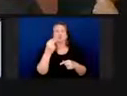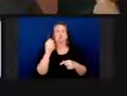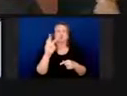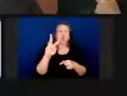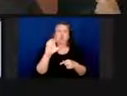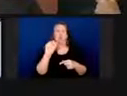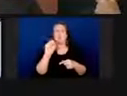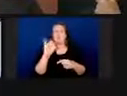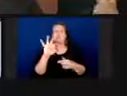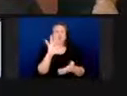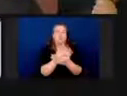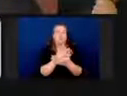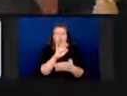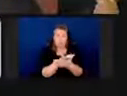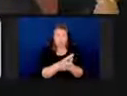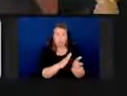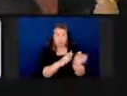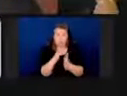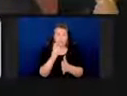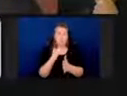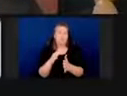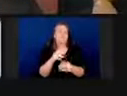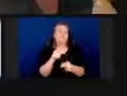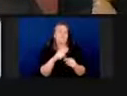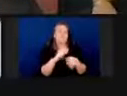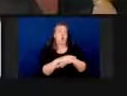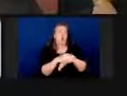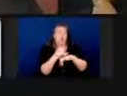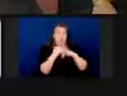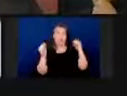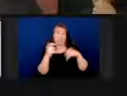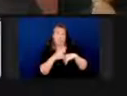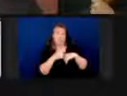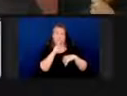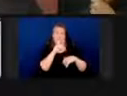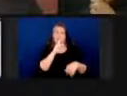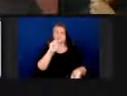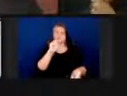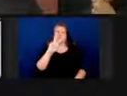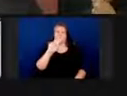بالترويج طبعا لهذه المدارس في بحلول سبتمبر أكتوبر،